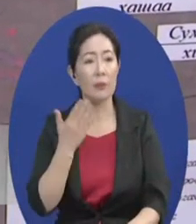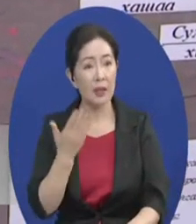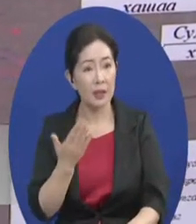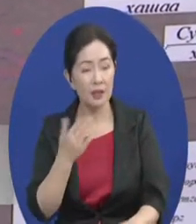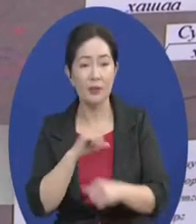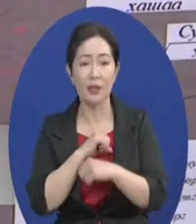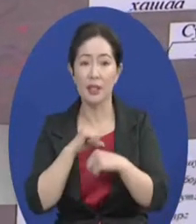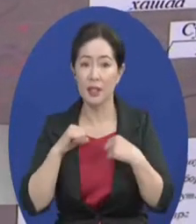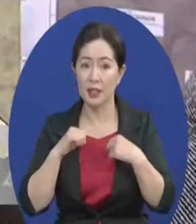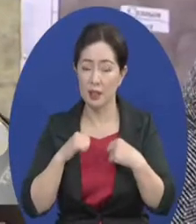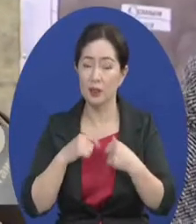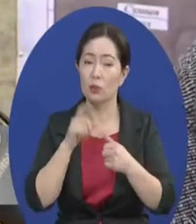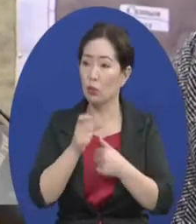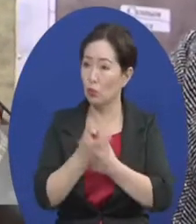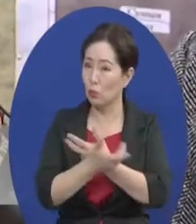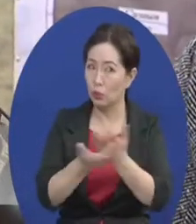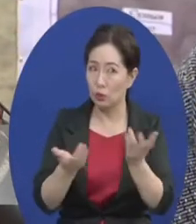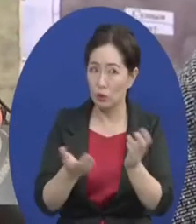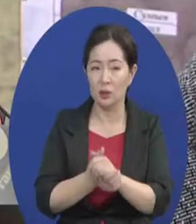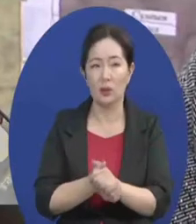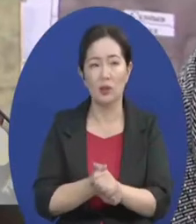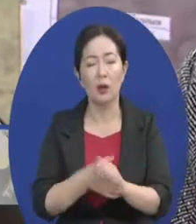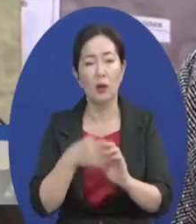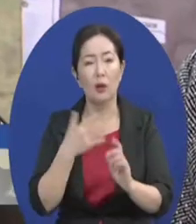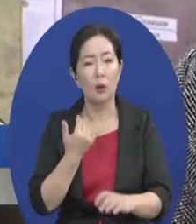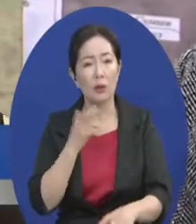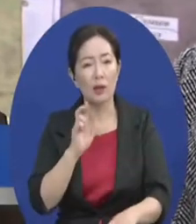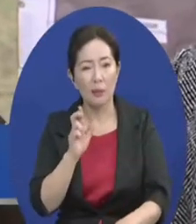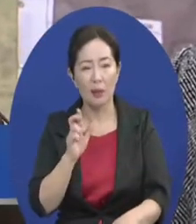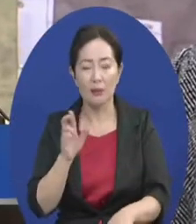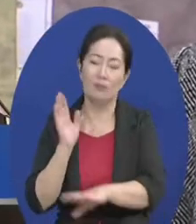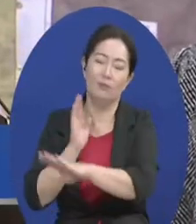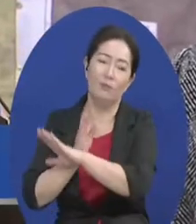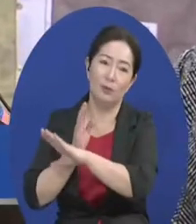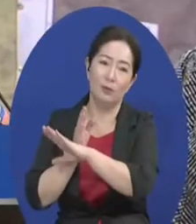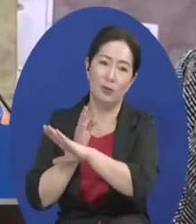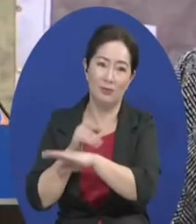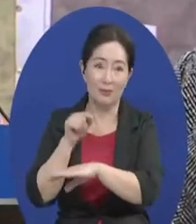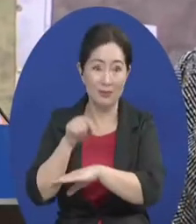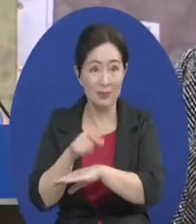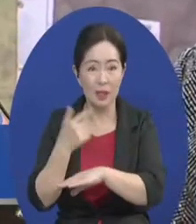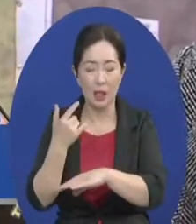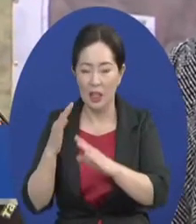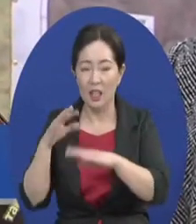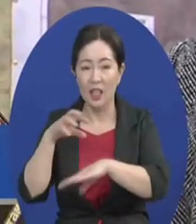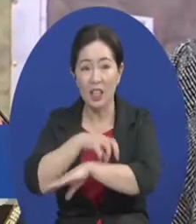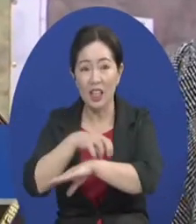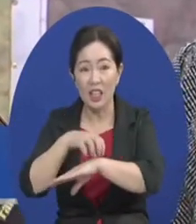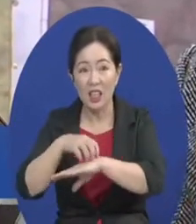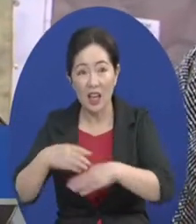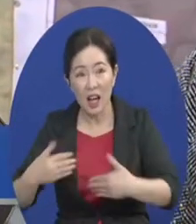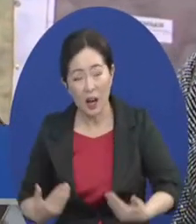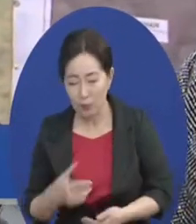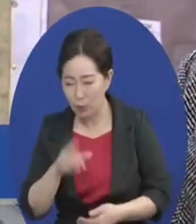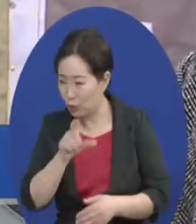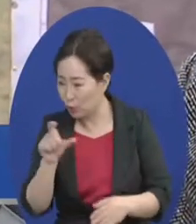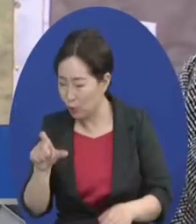Хэрвээ одоо иргэд маань одоо Улаанбаатар хотыг орхиод ялангуяа одоо гэр оролд амьдарч байгаа